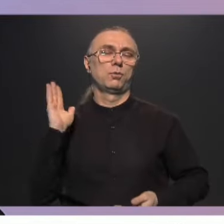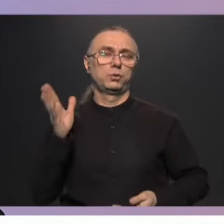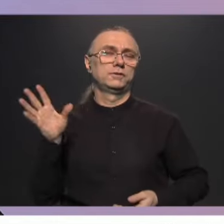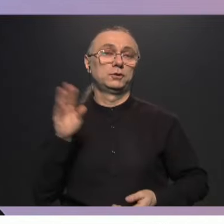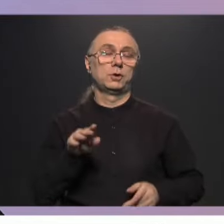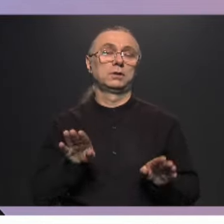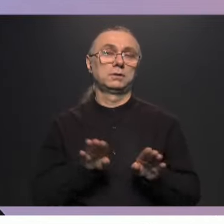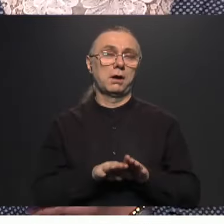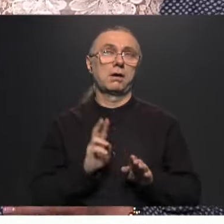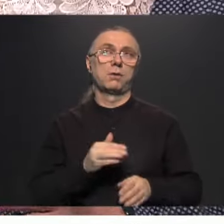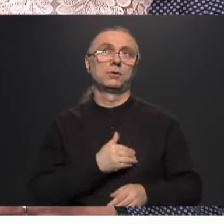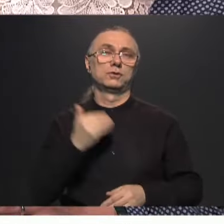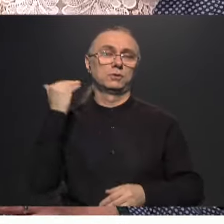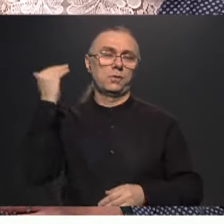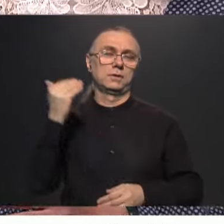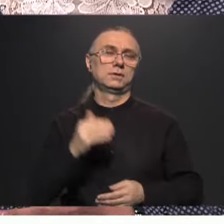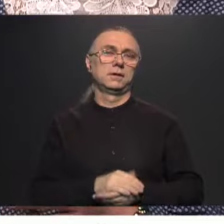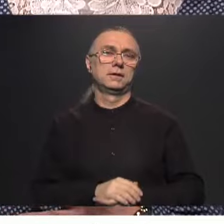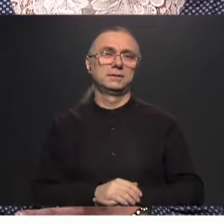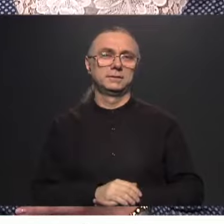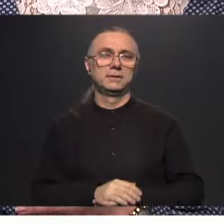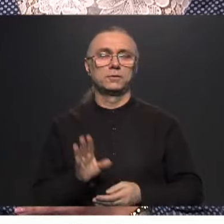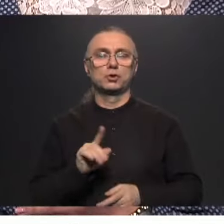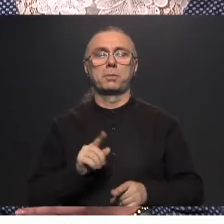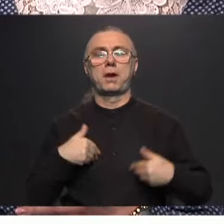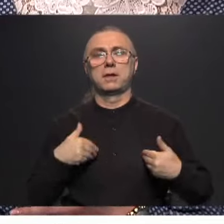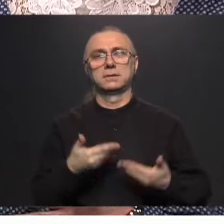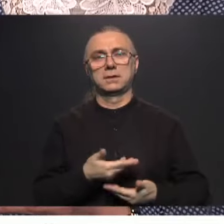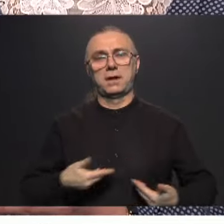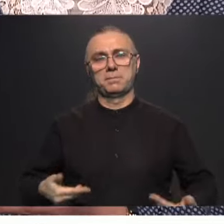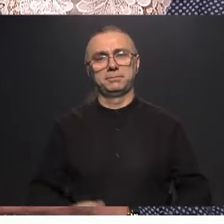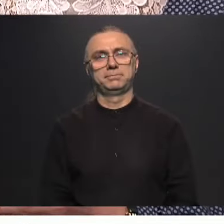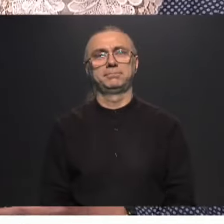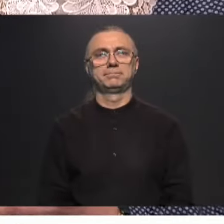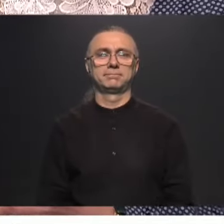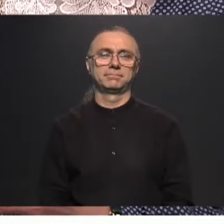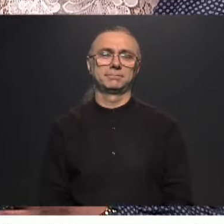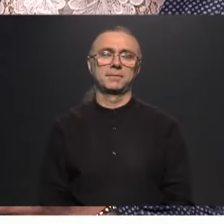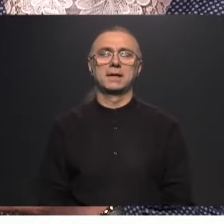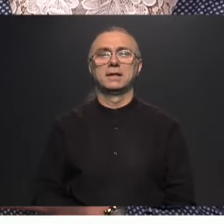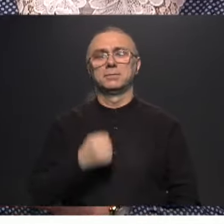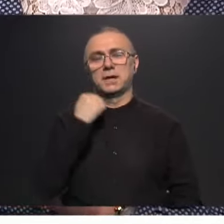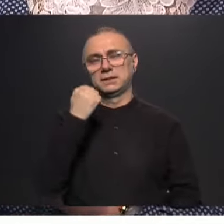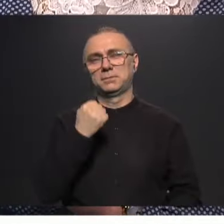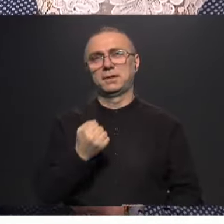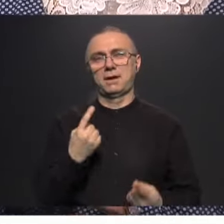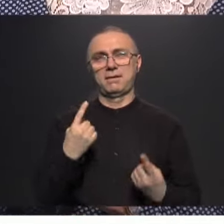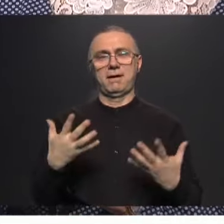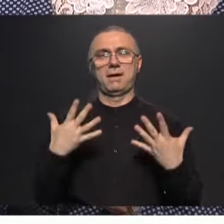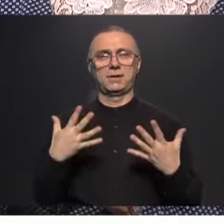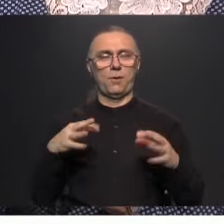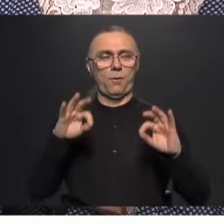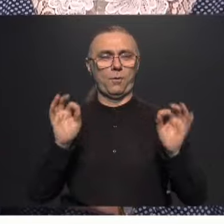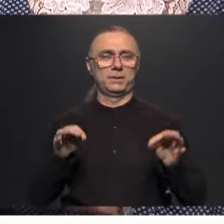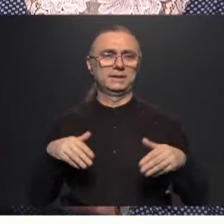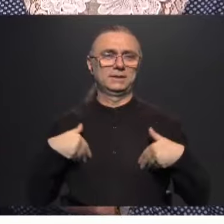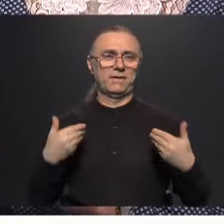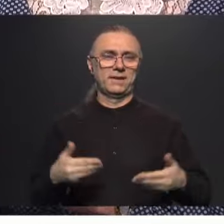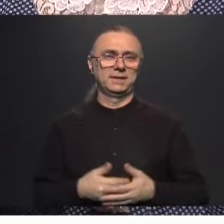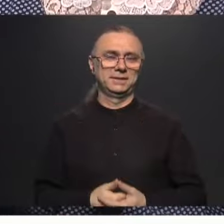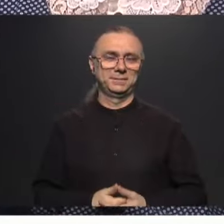полезно нам. Спасибо, отец Пахомий. У вас такие яркие образы и советы, которым действительно очень легко следовать. А у нас есть следующий вопрос